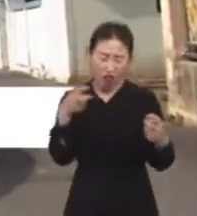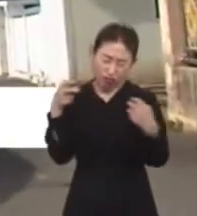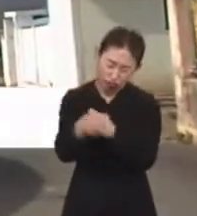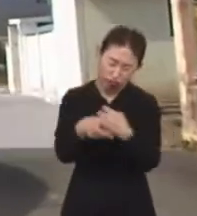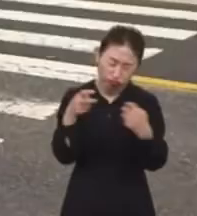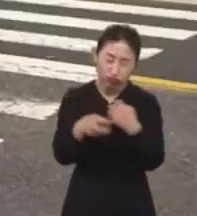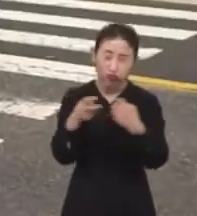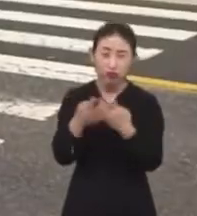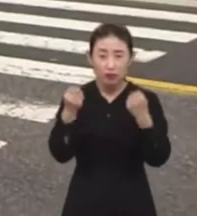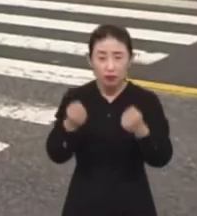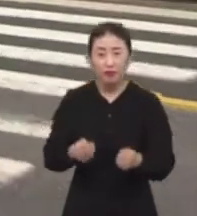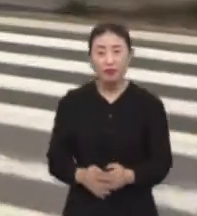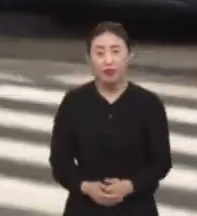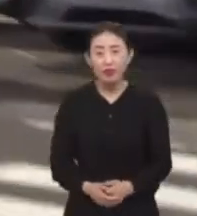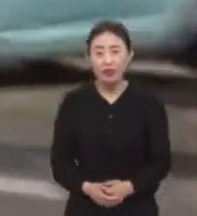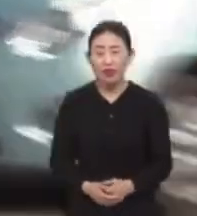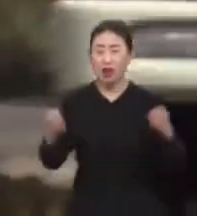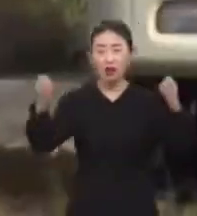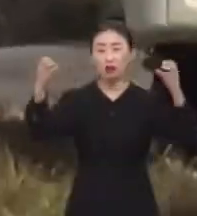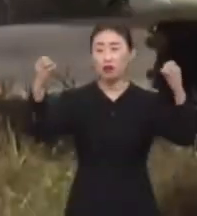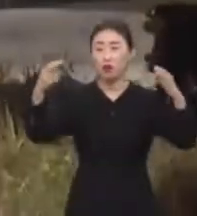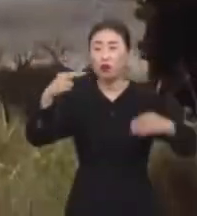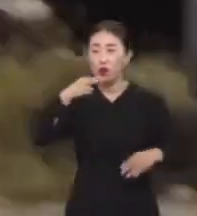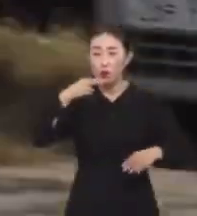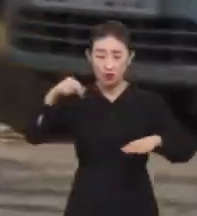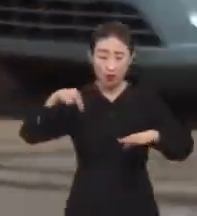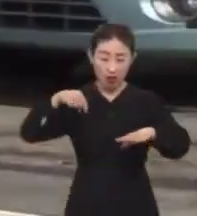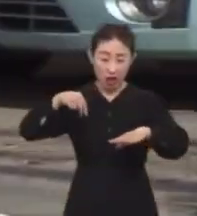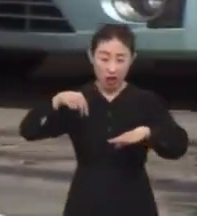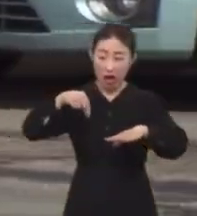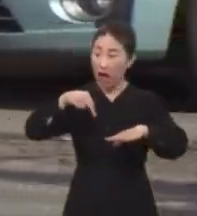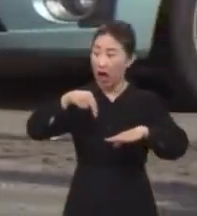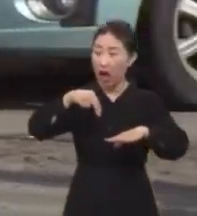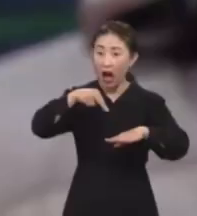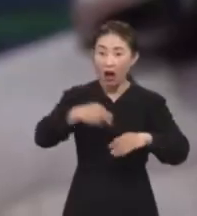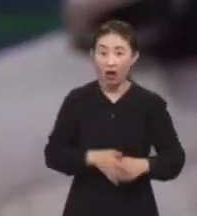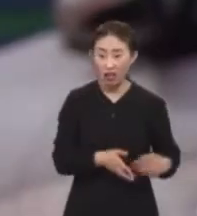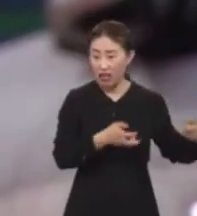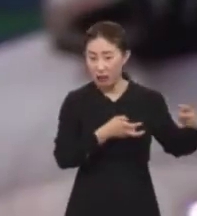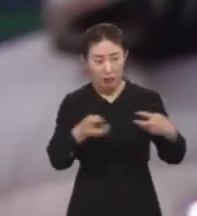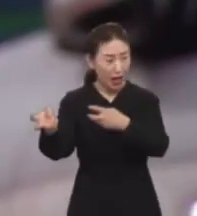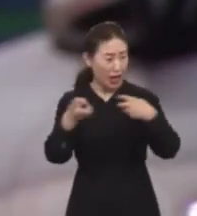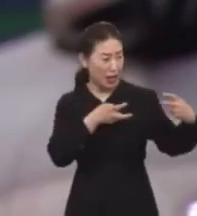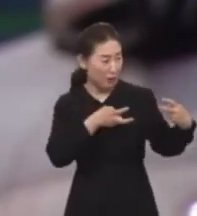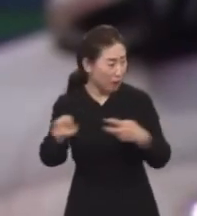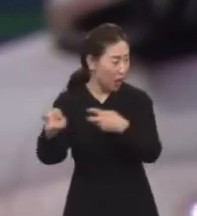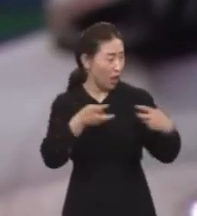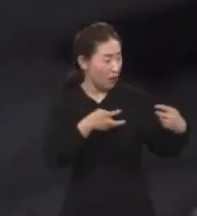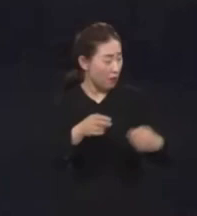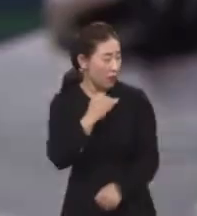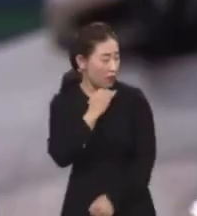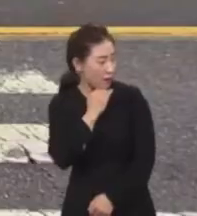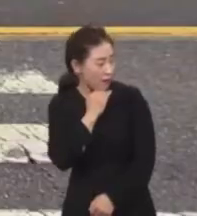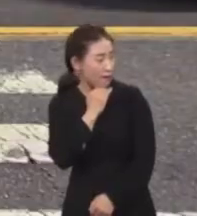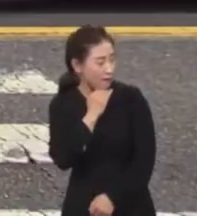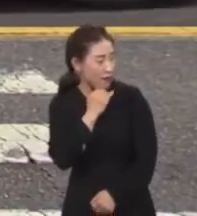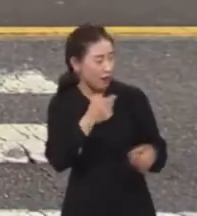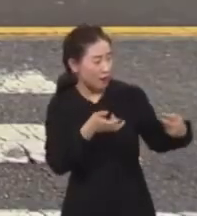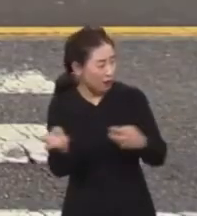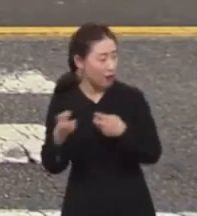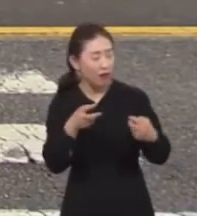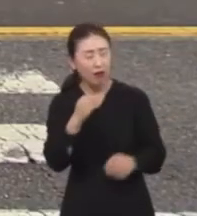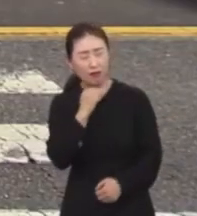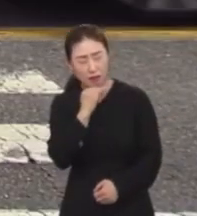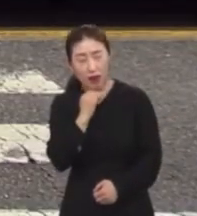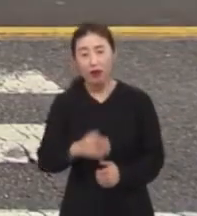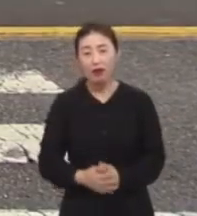그럼요. 신호등도 없는 횡단보도로 길을 건너려면 계속되는 차량 행렬이 끝나기만을 하염없이 기다려야